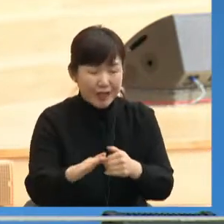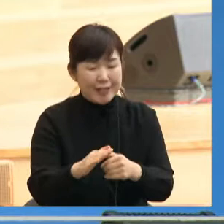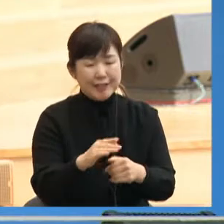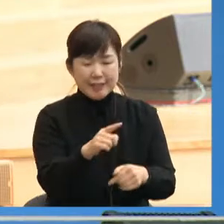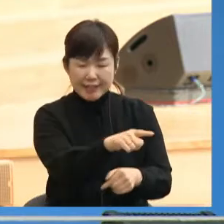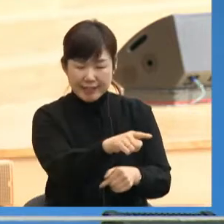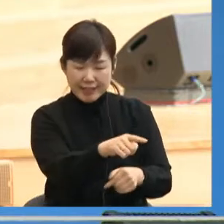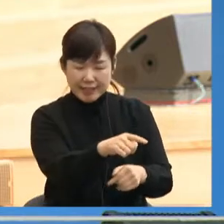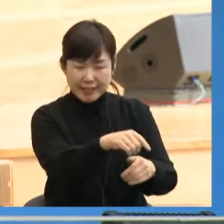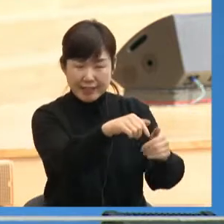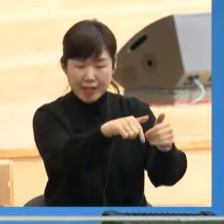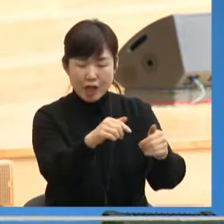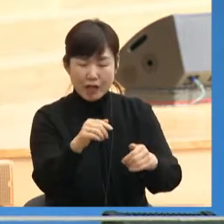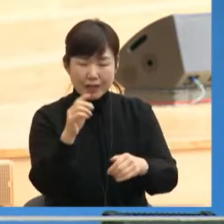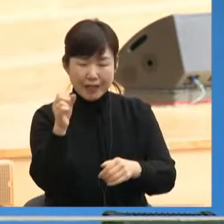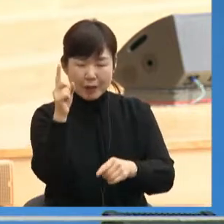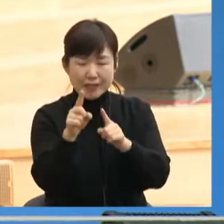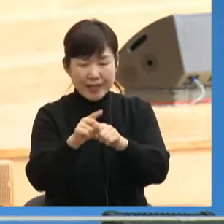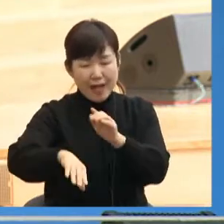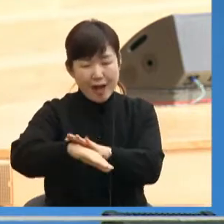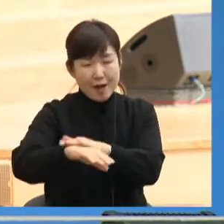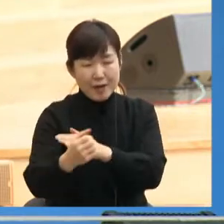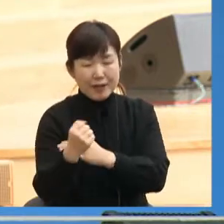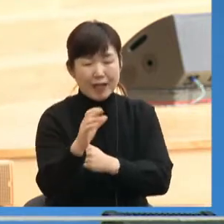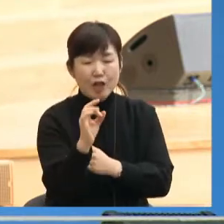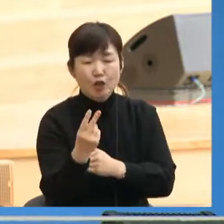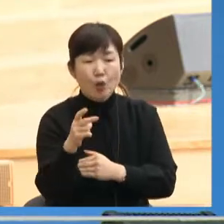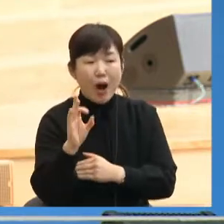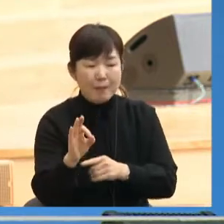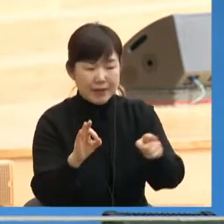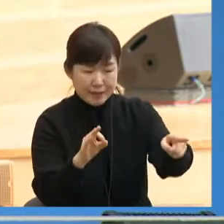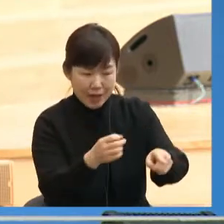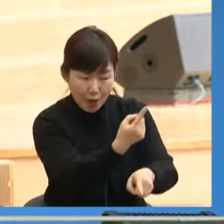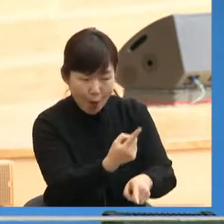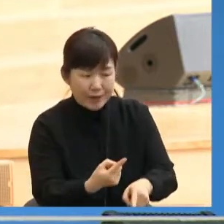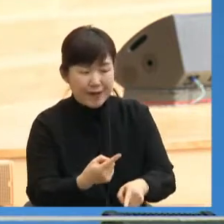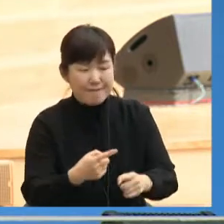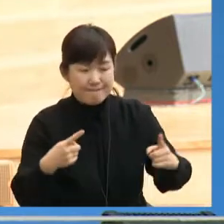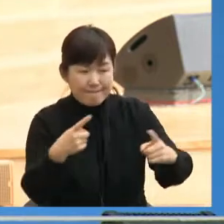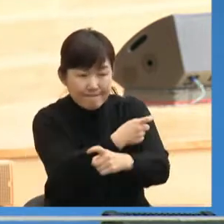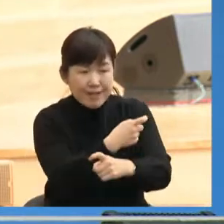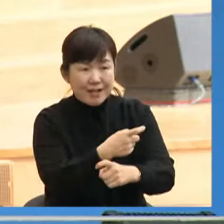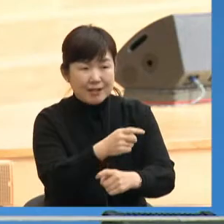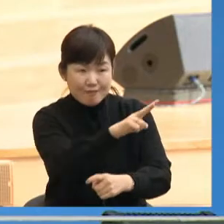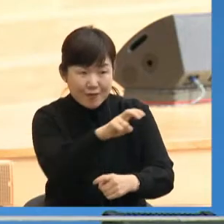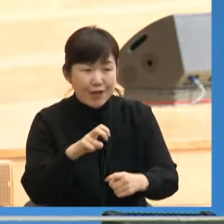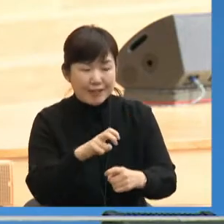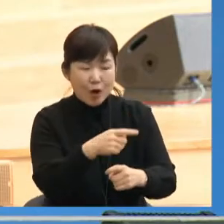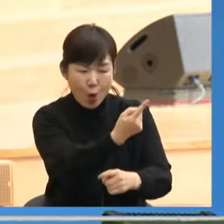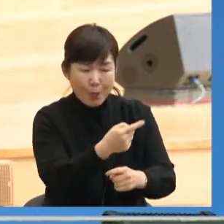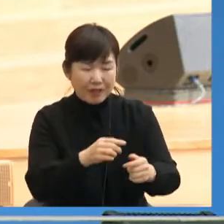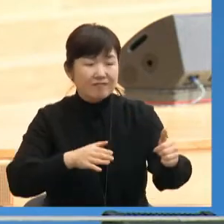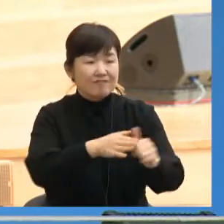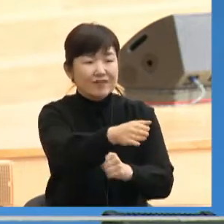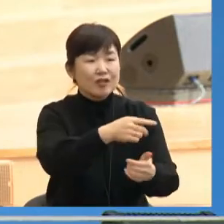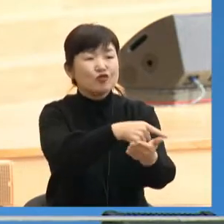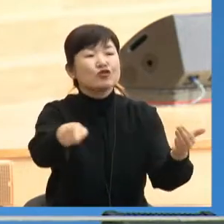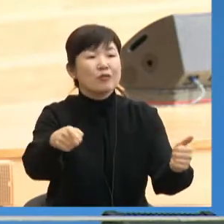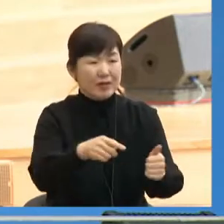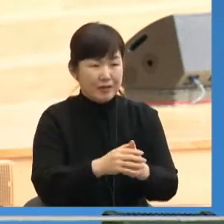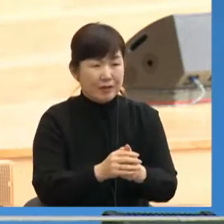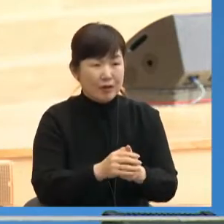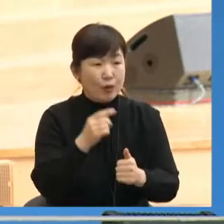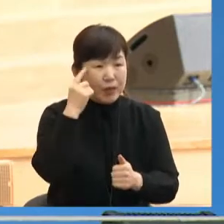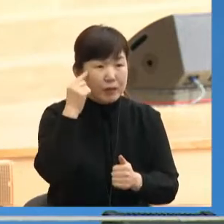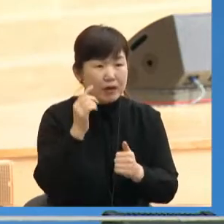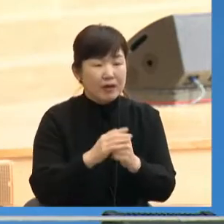많았던, 그러니까 다윗의 오른팔이었던 요압이 그를 올 때 쳐서 죽여버려요. 그 죽인 이유가 뭐냐면